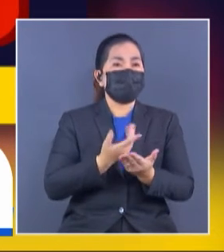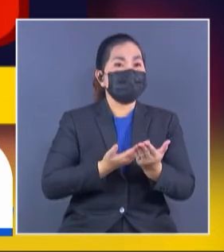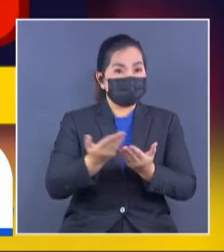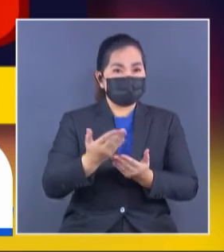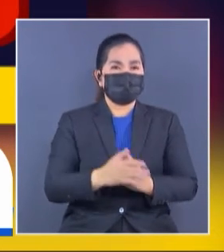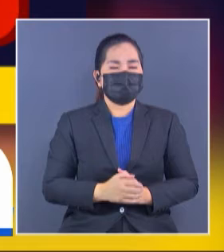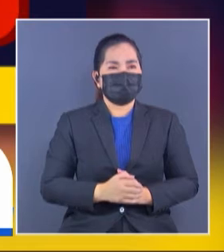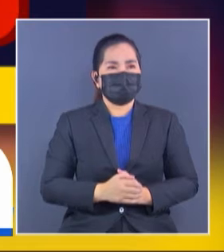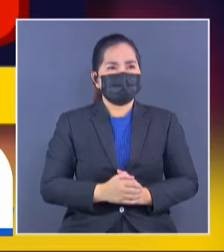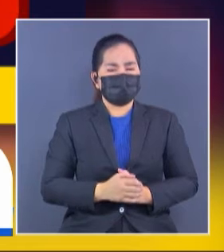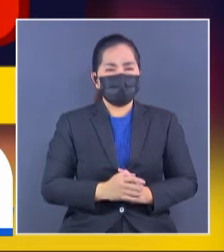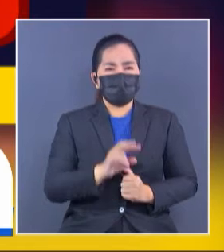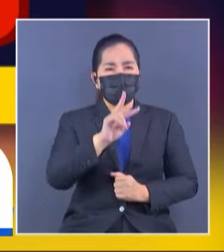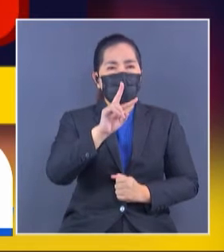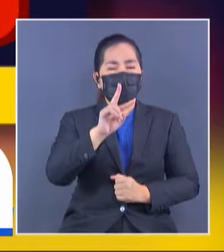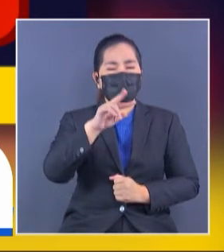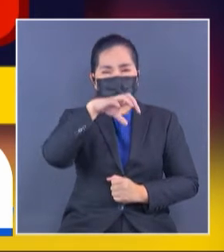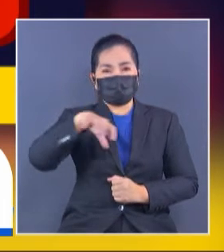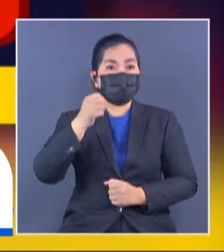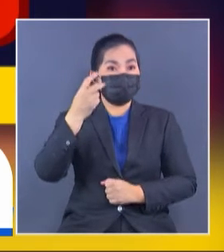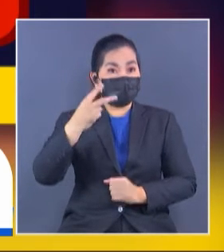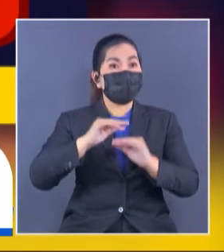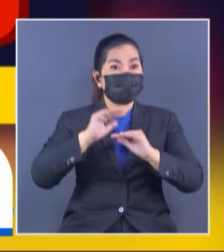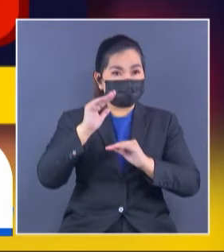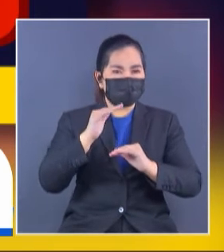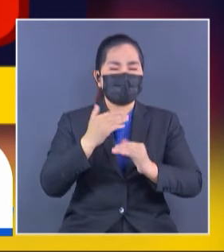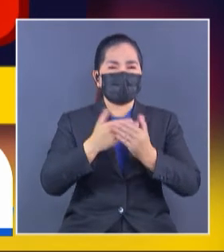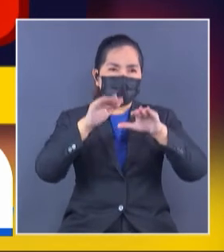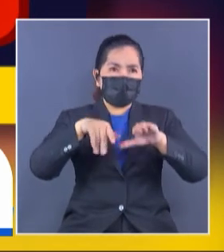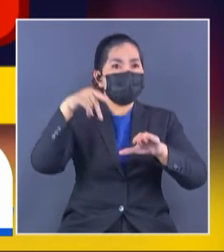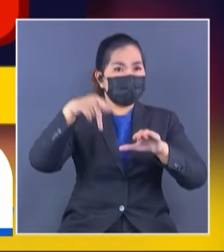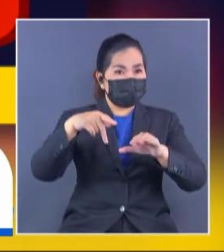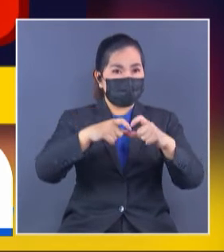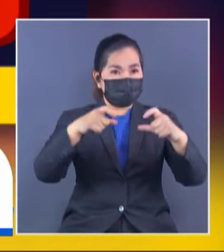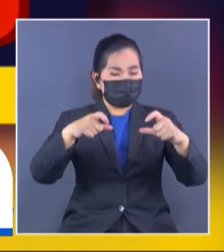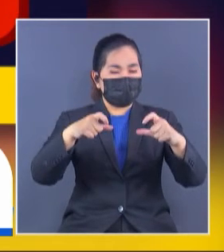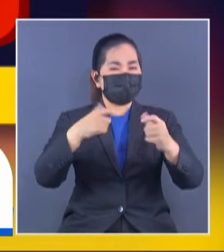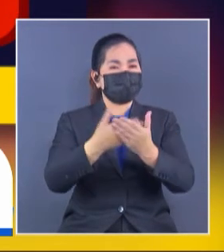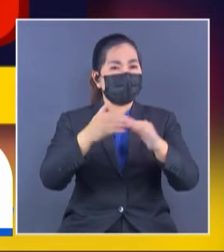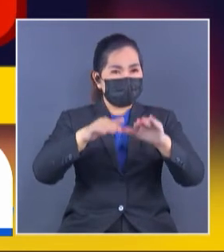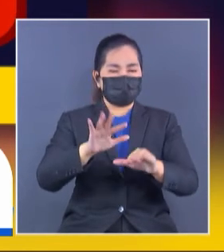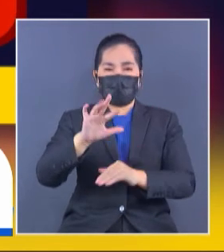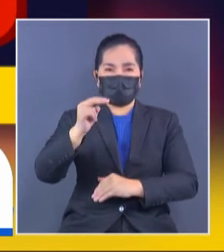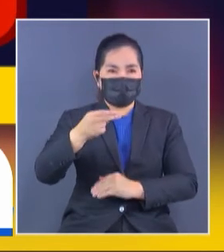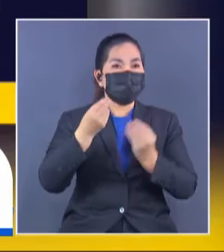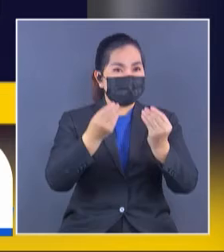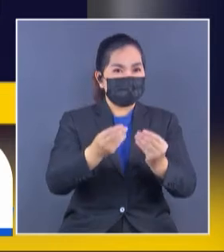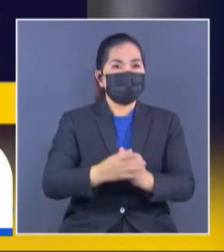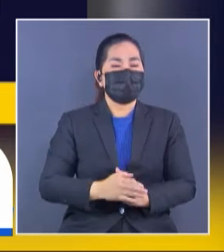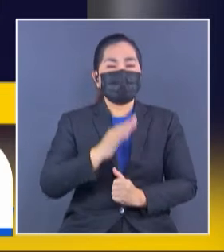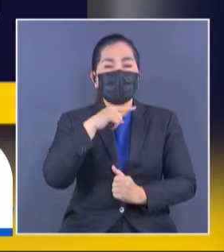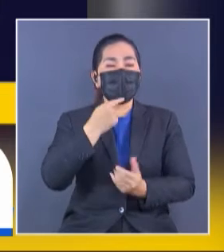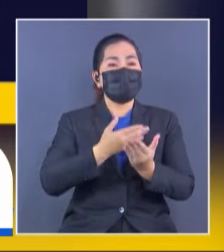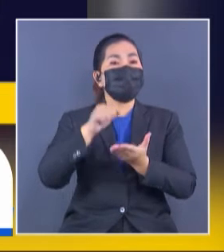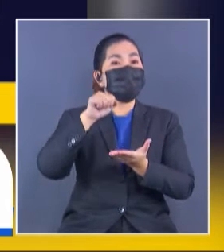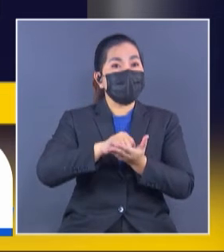ตั้งแต่ 2ยูนิตขึ้นไปรับส่วนลดพิเศษและบัตรกำนัลสูงสุดอีก 50,000ครับสำหรับลูกค้าที่